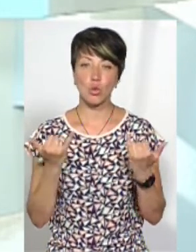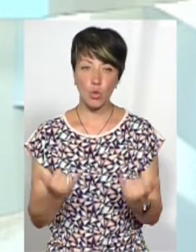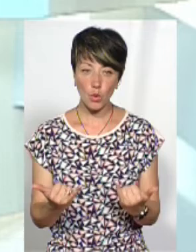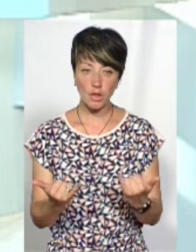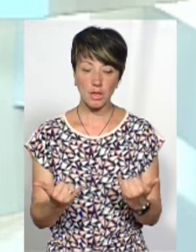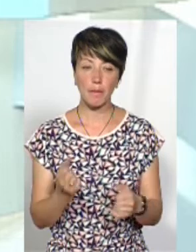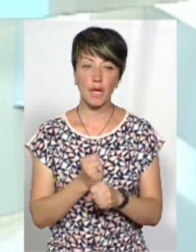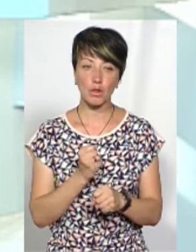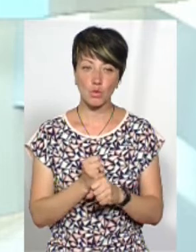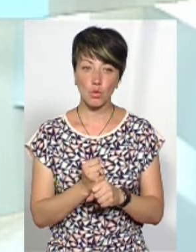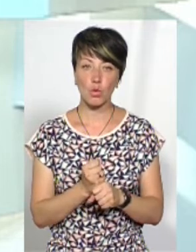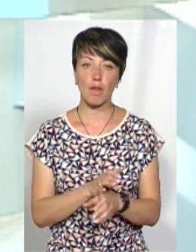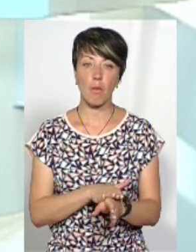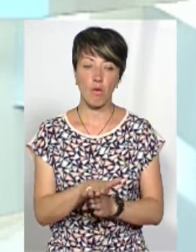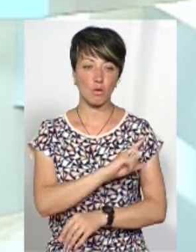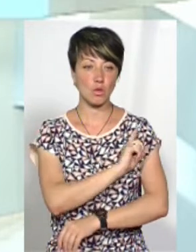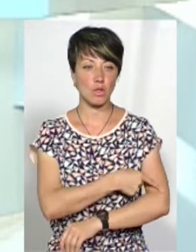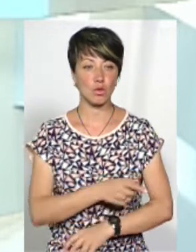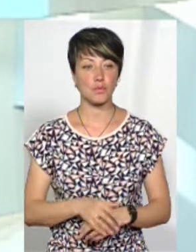сьогодні працює наповну.